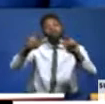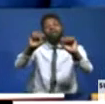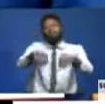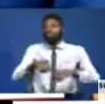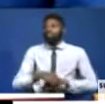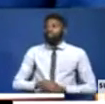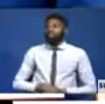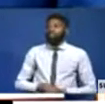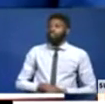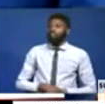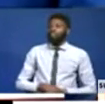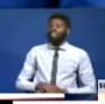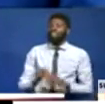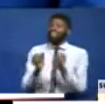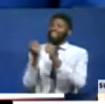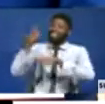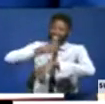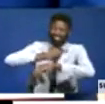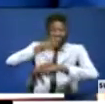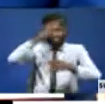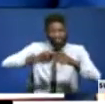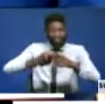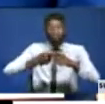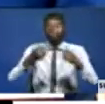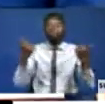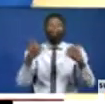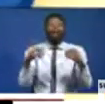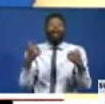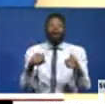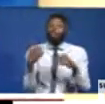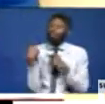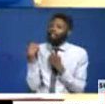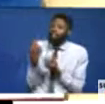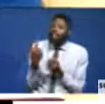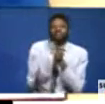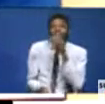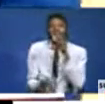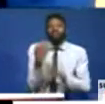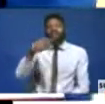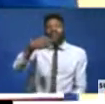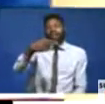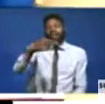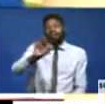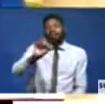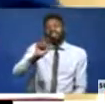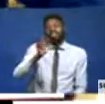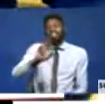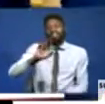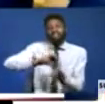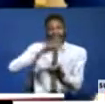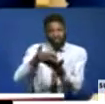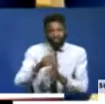Kabla ya siku 10 kukamilika baada ya kuzinduliwa kwa hazina ya Hasla, wanachama wa shirika lisilokuwa la